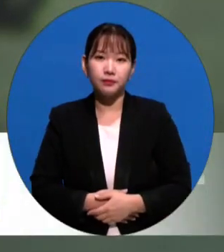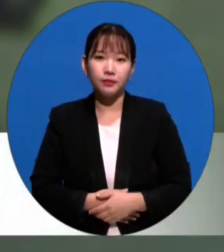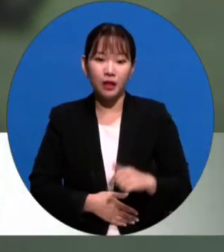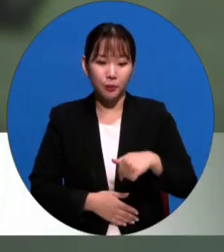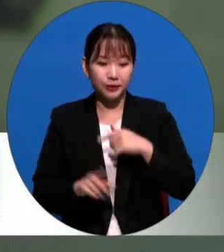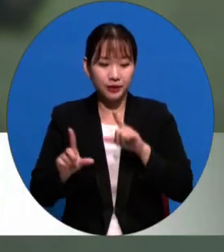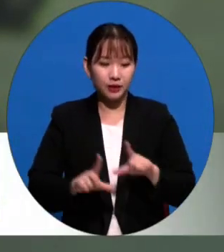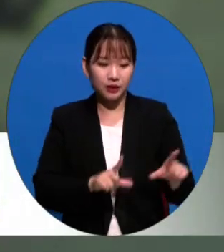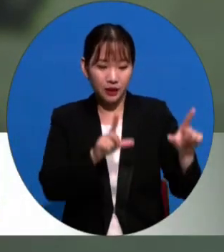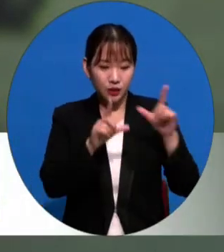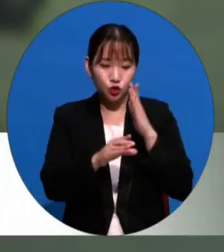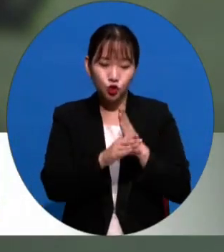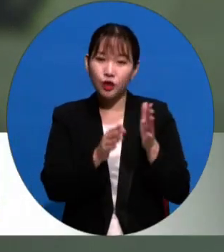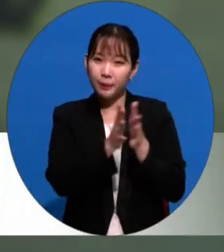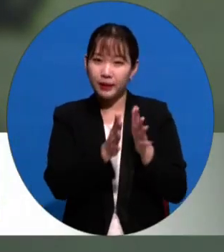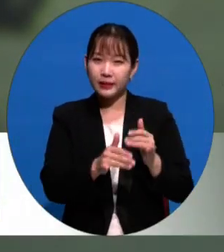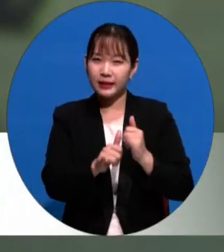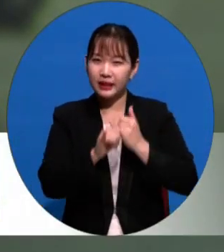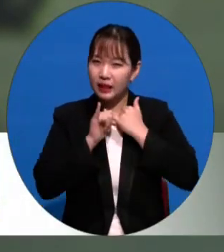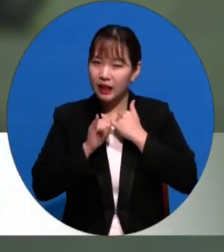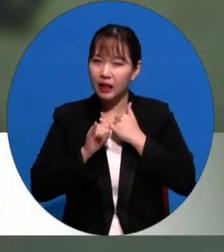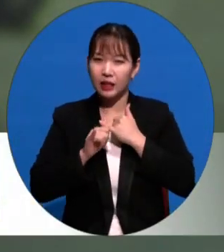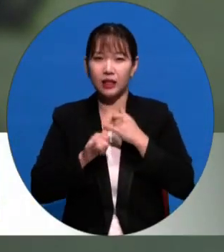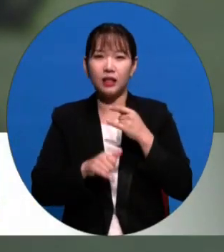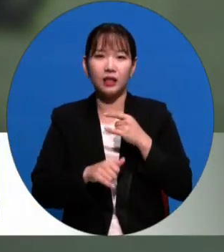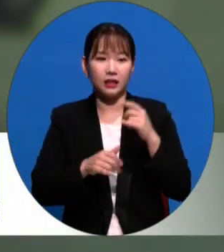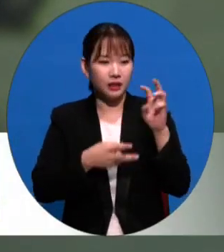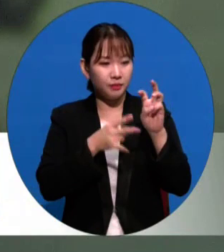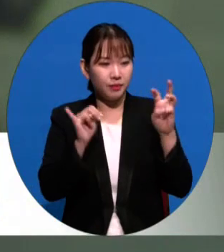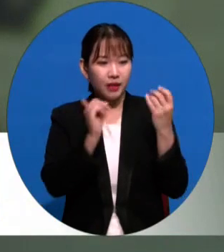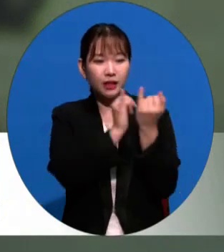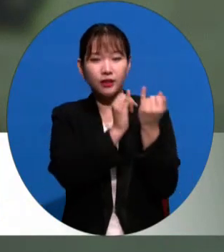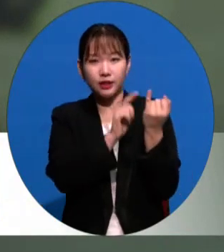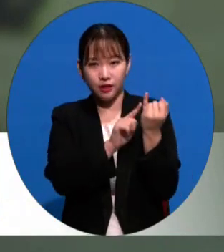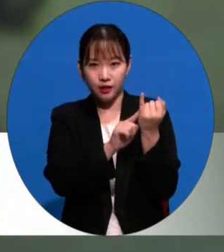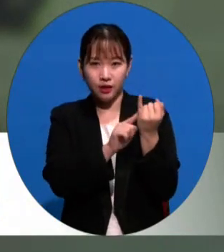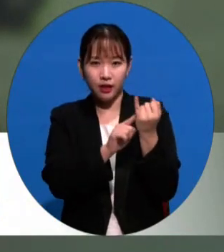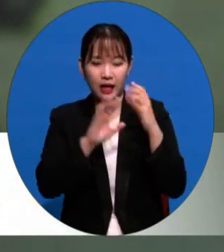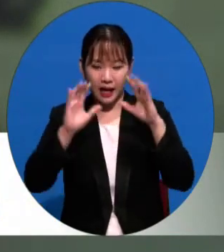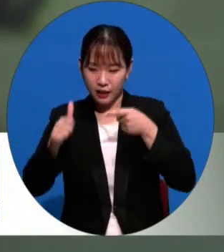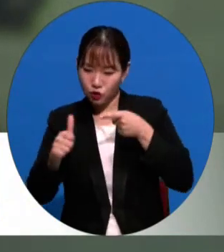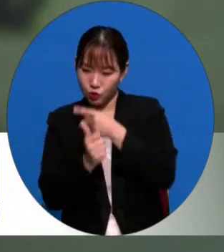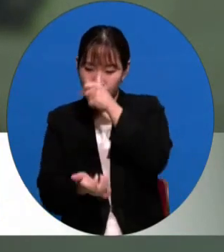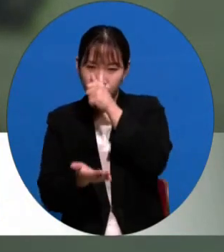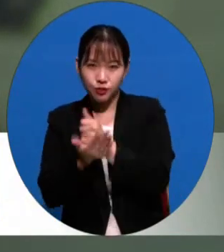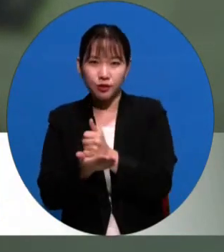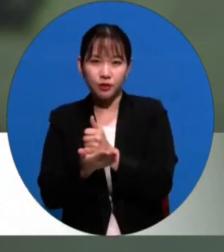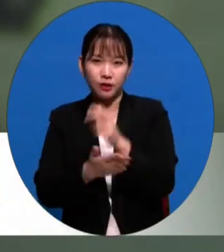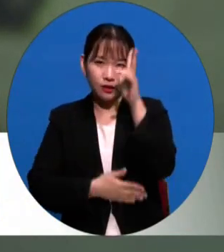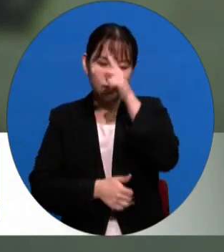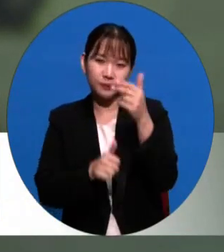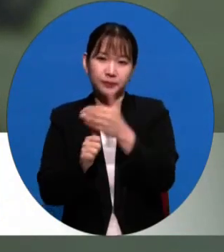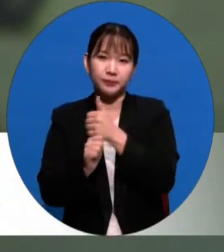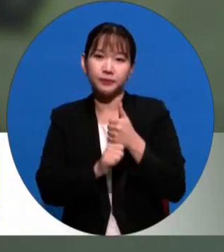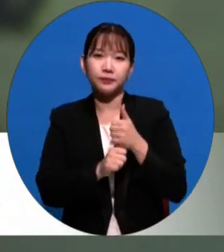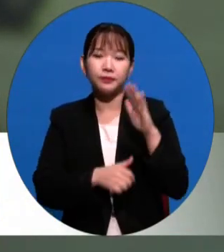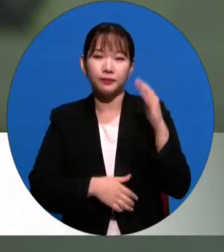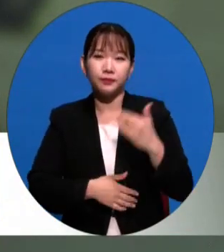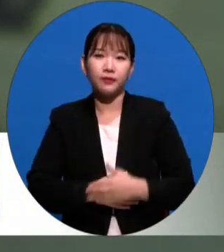자신이 살고 있는 아파트에서 극단적인 선택을 시도한 30대 여성이 영아를 살해한 혐의로 경찰에